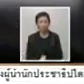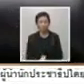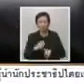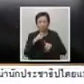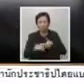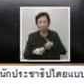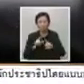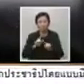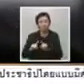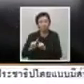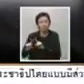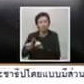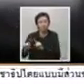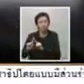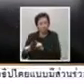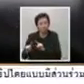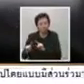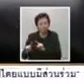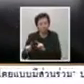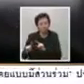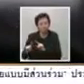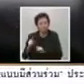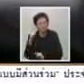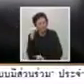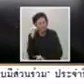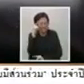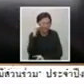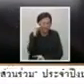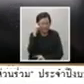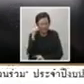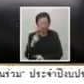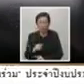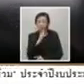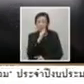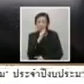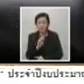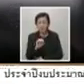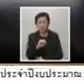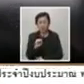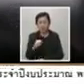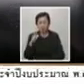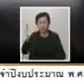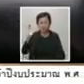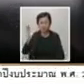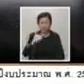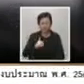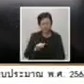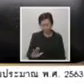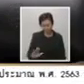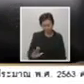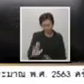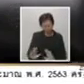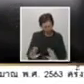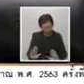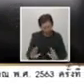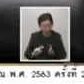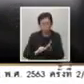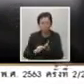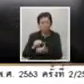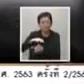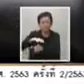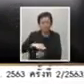พฤติการใดๆนะครับที่จะมีเจตนาจงใจในการกัดขวางการทำหน้าที่เนี่ยผมถือว่าเป็นการละเมิดนะ